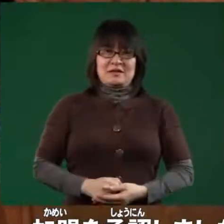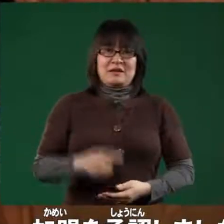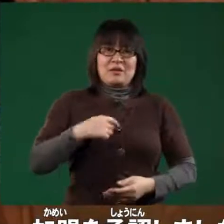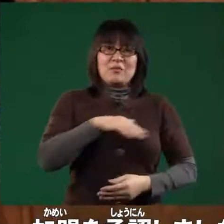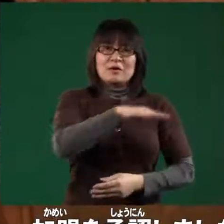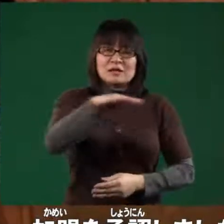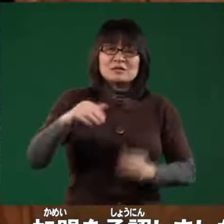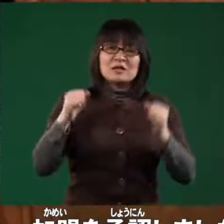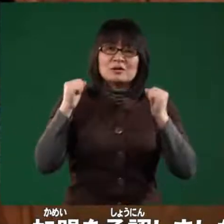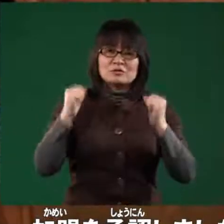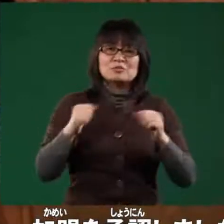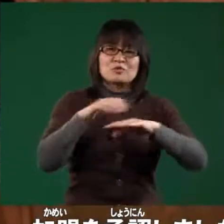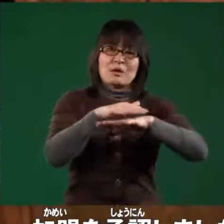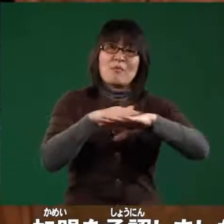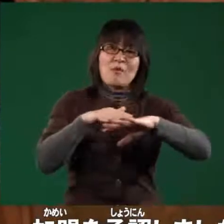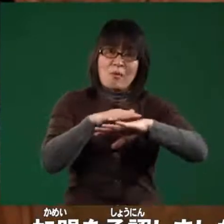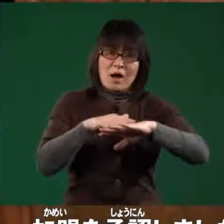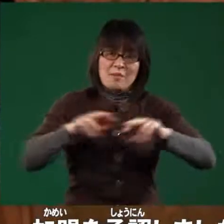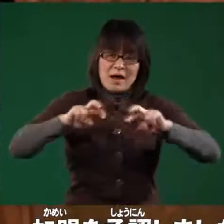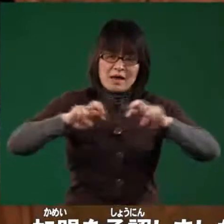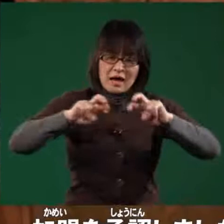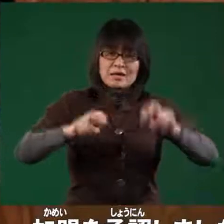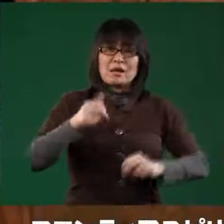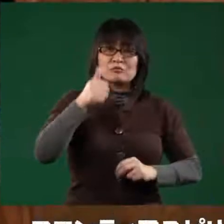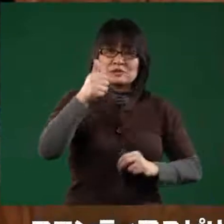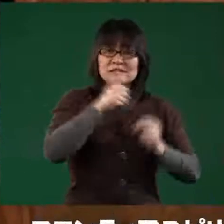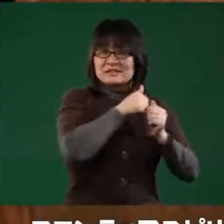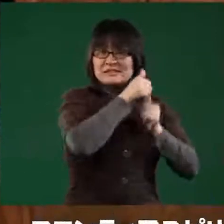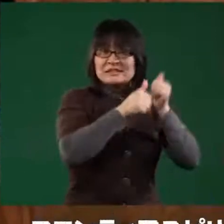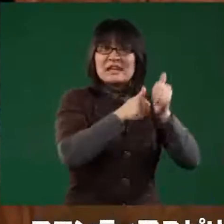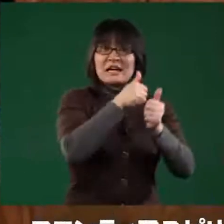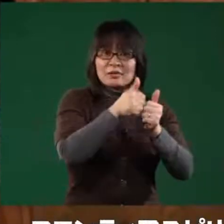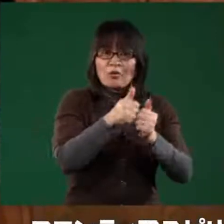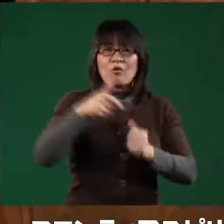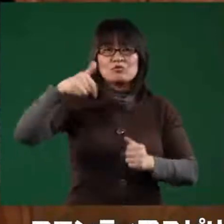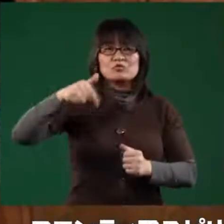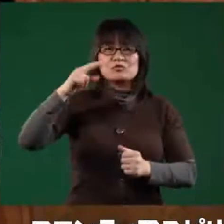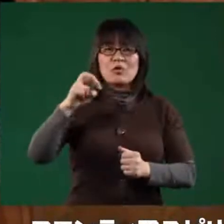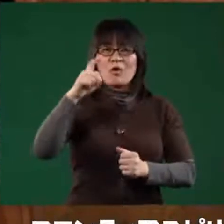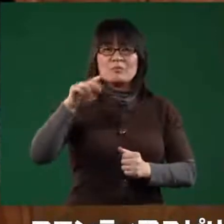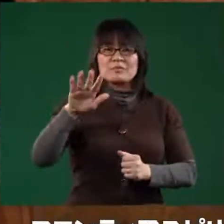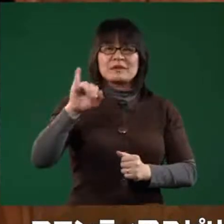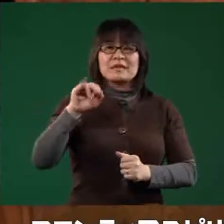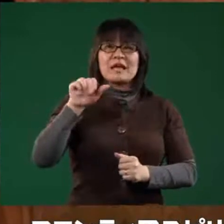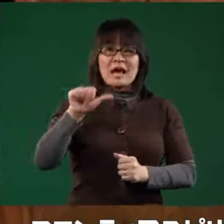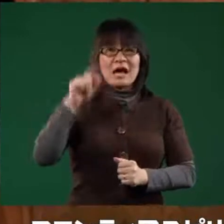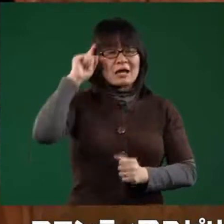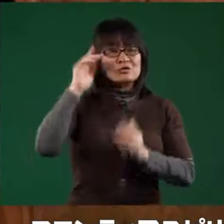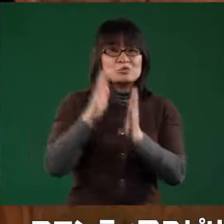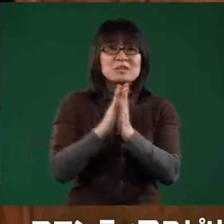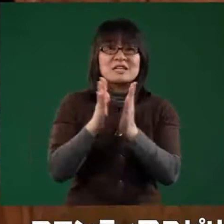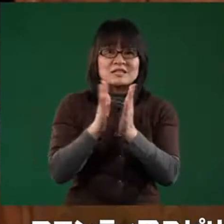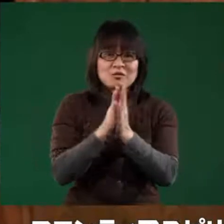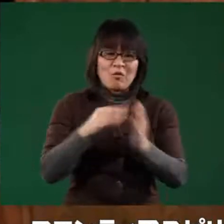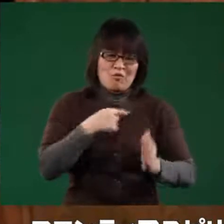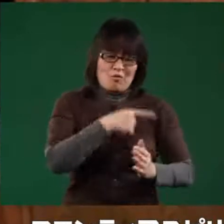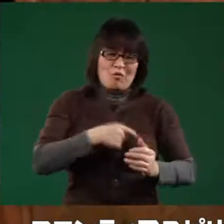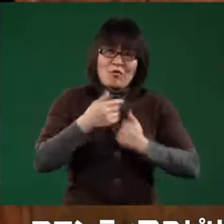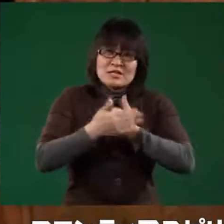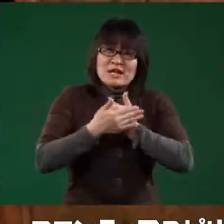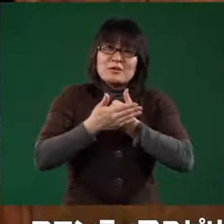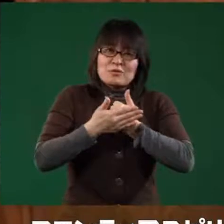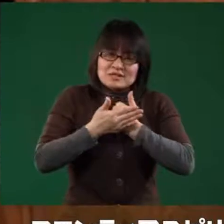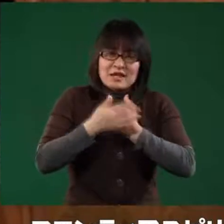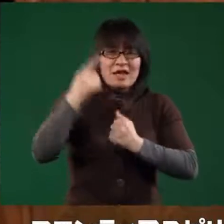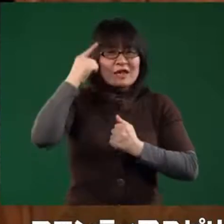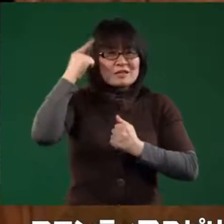私たちが住む札幌は、開拓史時代のフロンティアスピリッツを心の支えとして、創造